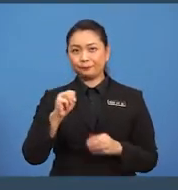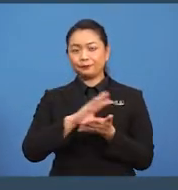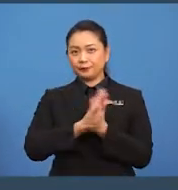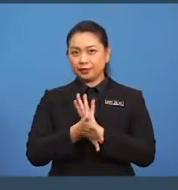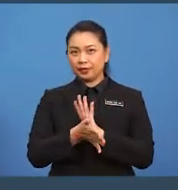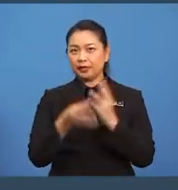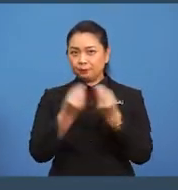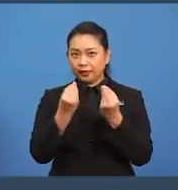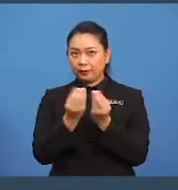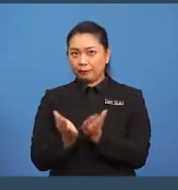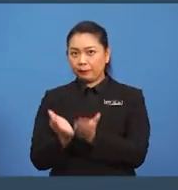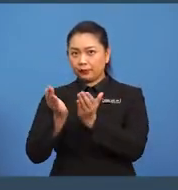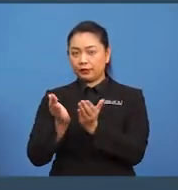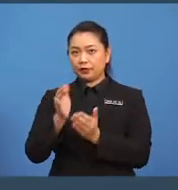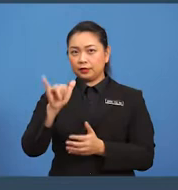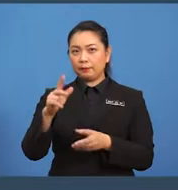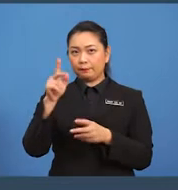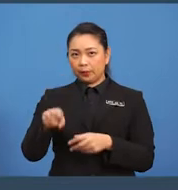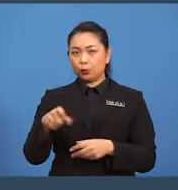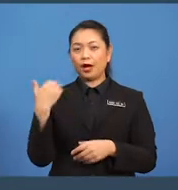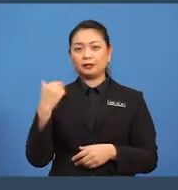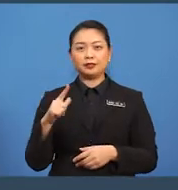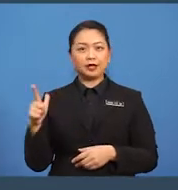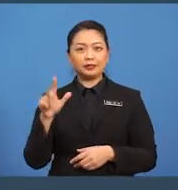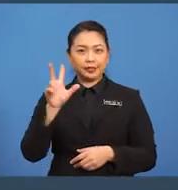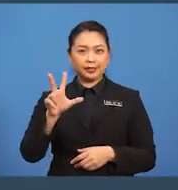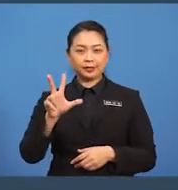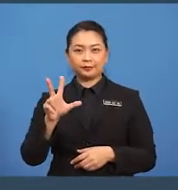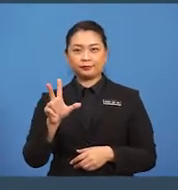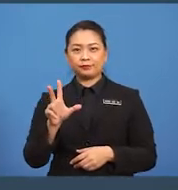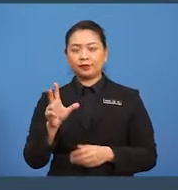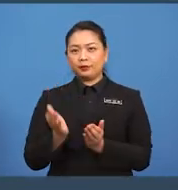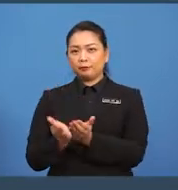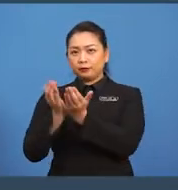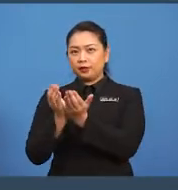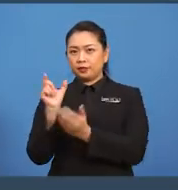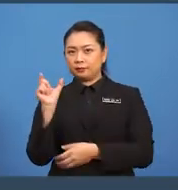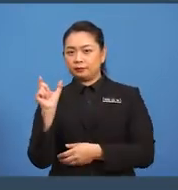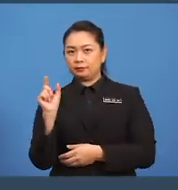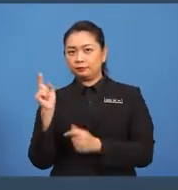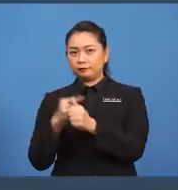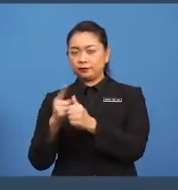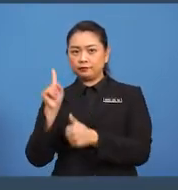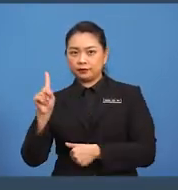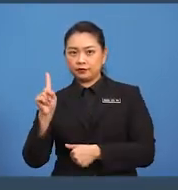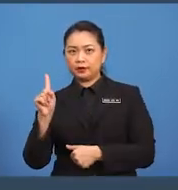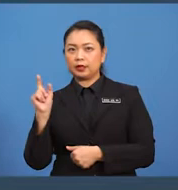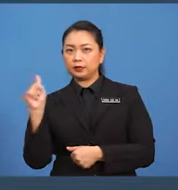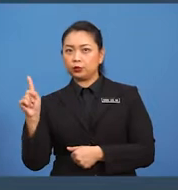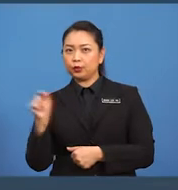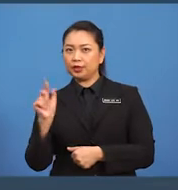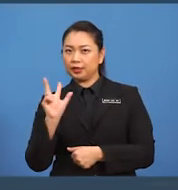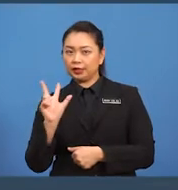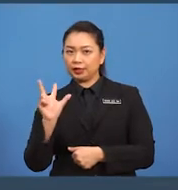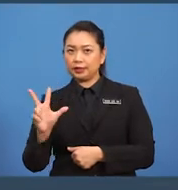Maka, bilangan baldi yang diperlukan adalah 3. Baldi pertama mempunyai julat 1 hingga